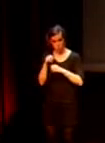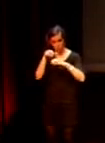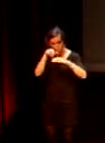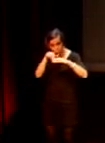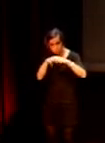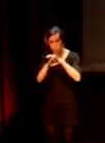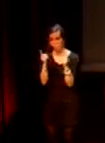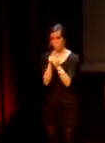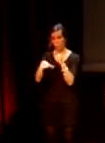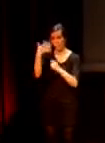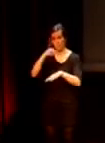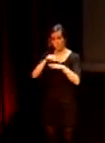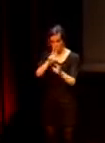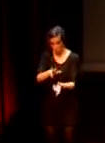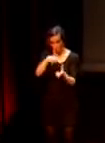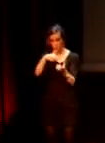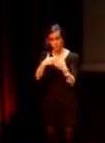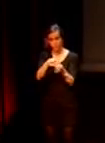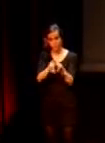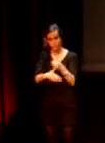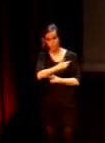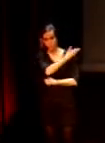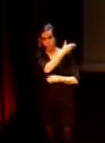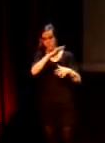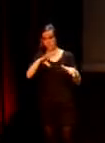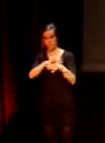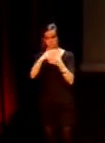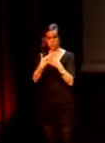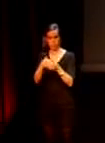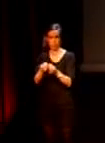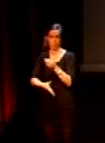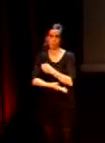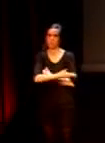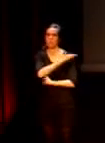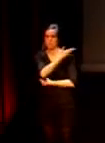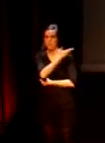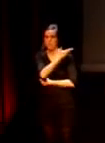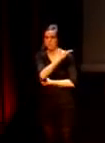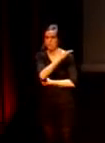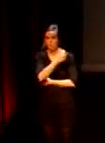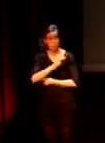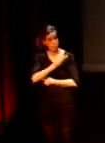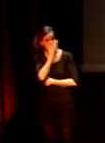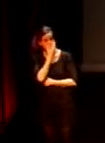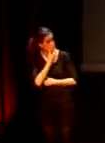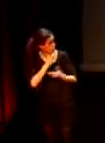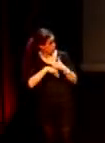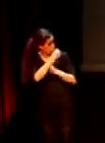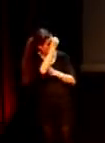voilà les images que l'on a aujourd'hui, un neurospin. Hein. Donc en trois dimensions, on obtient donc des images. Ça serait joli dans votre musée. Hein.